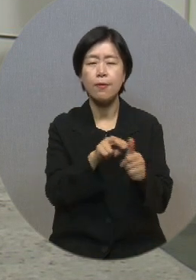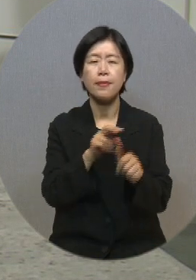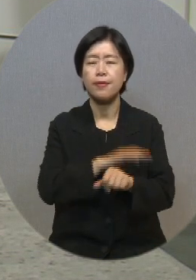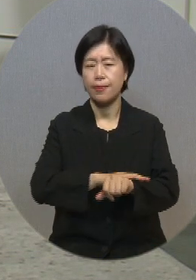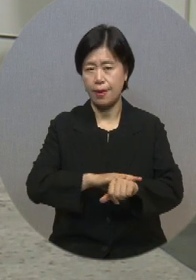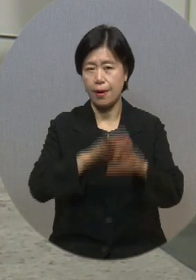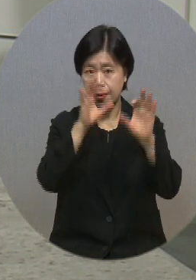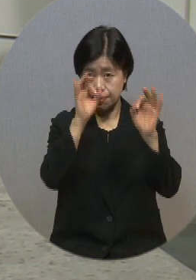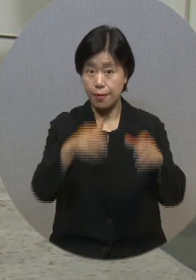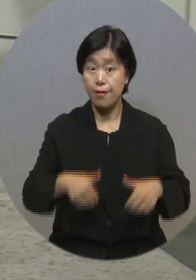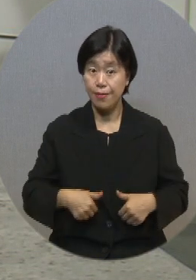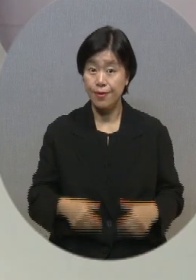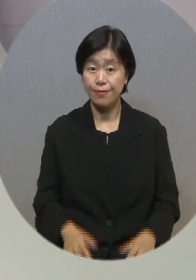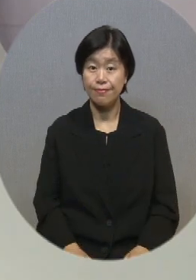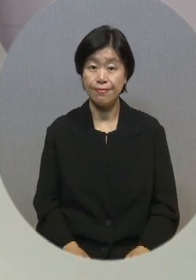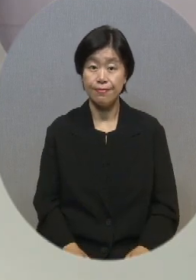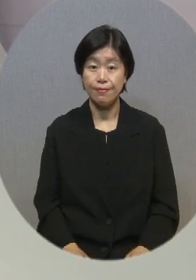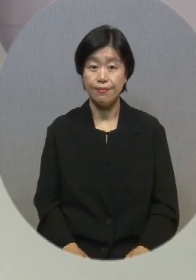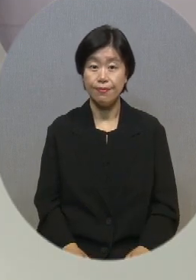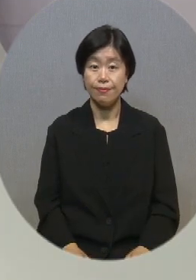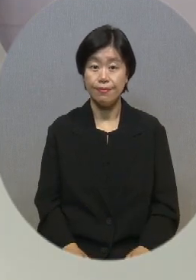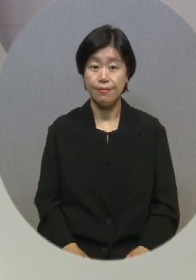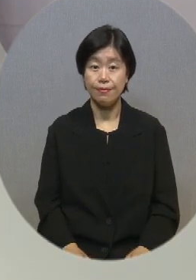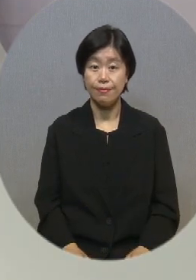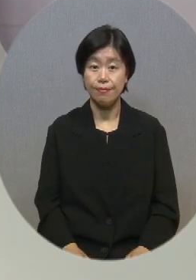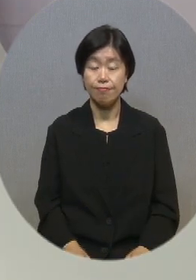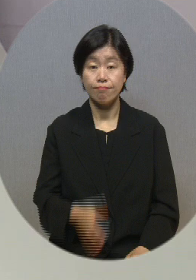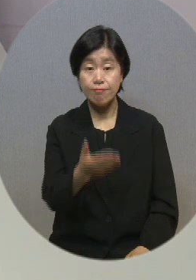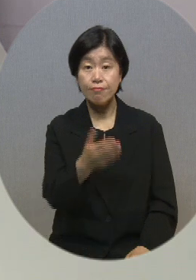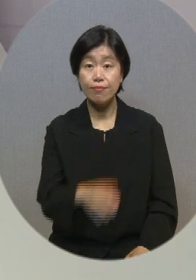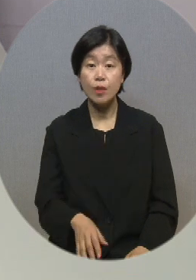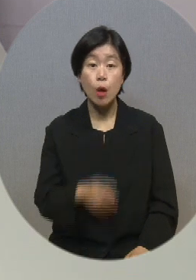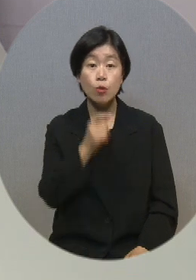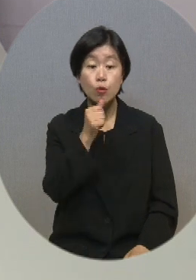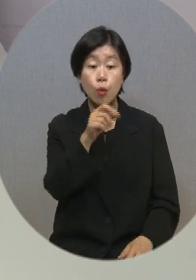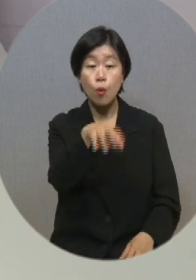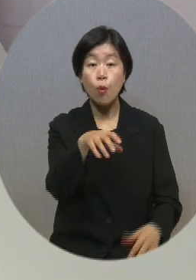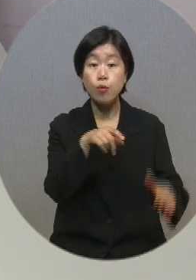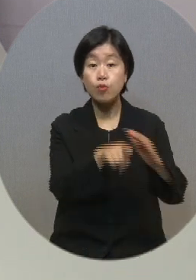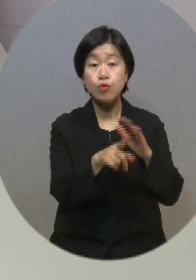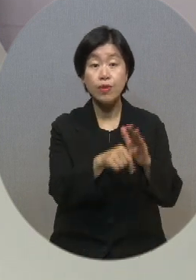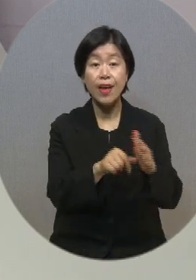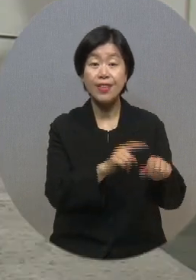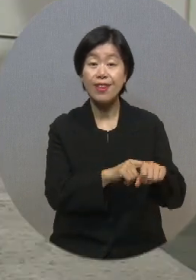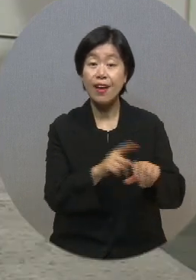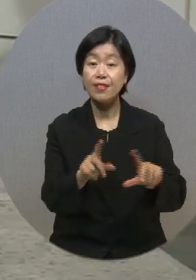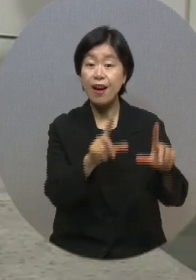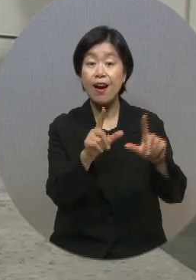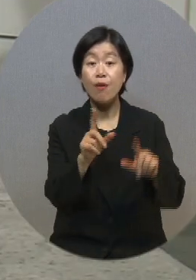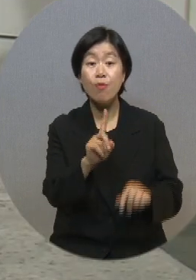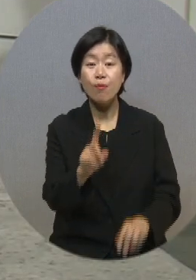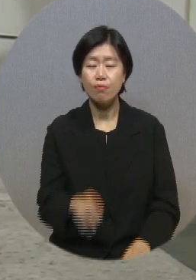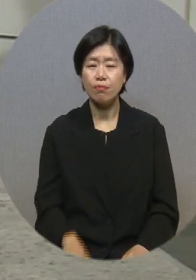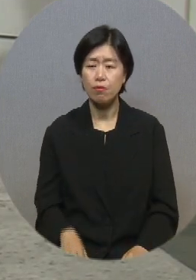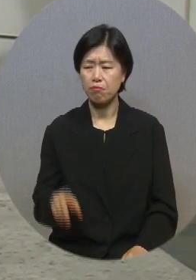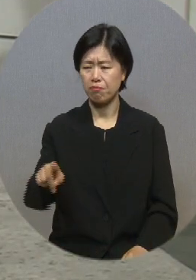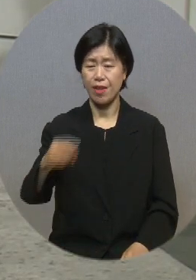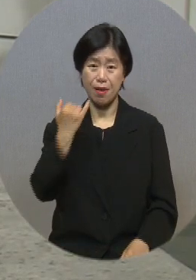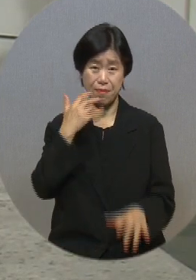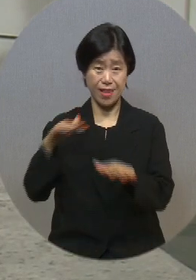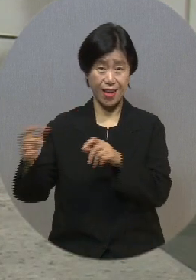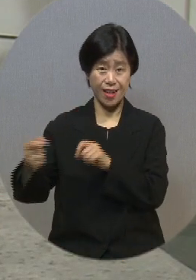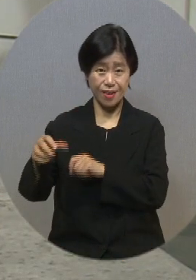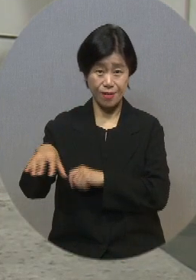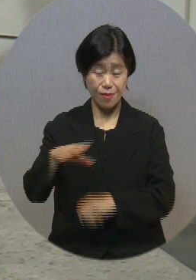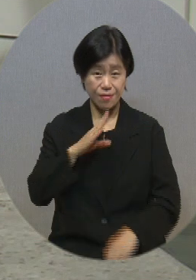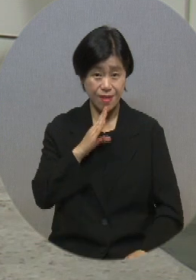예, 시청자분께 드립니다. 가서 주로 그러면 어떻게 시간을 보내셨나요, 속초에서는? 바닷가니까요. 뭐